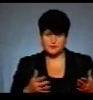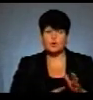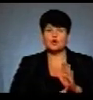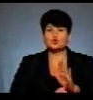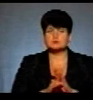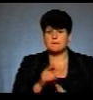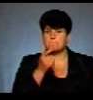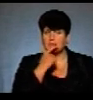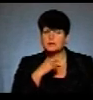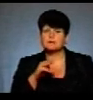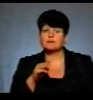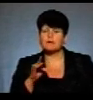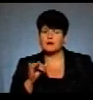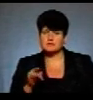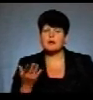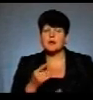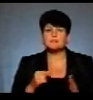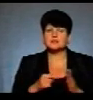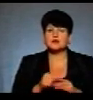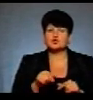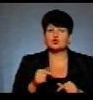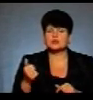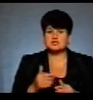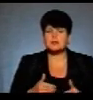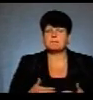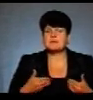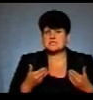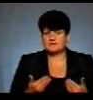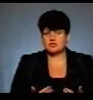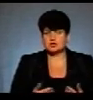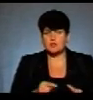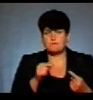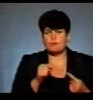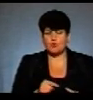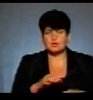розпочнемо. Пане Тарасе, яка ж мета цього тижня присвяченому протидії булінгу?